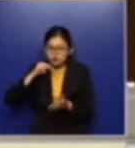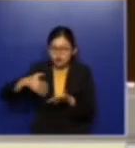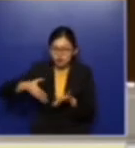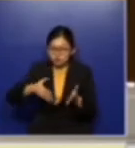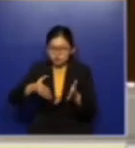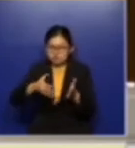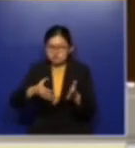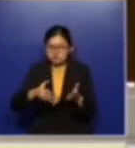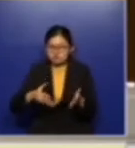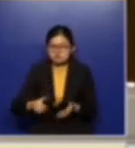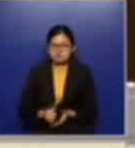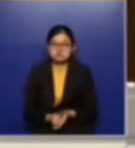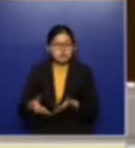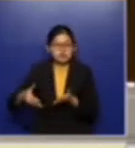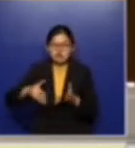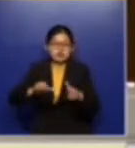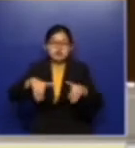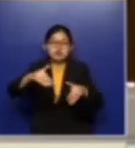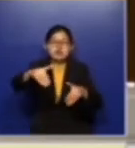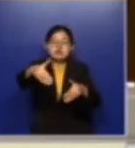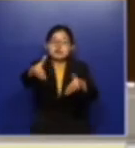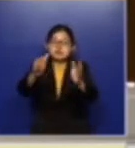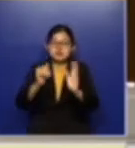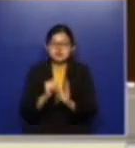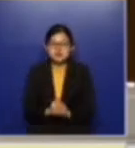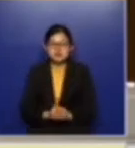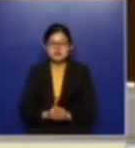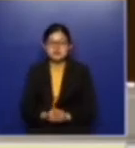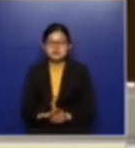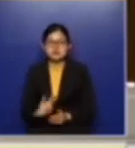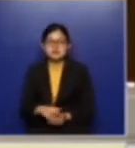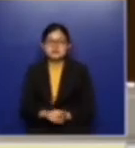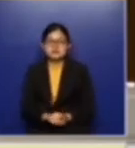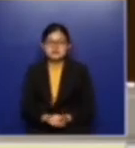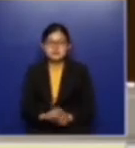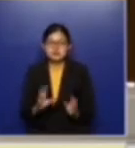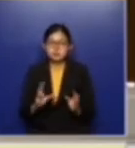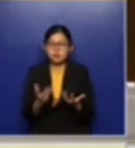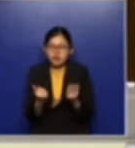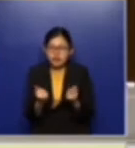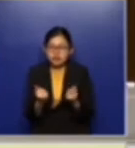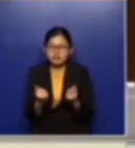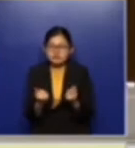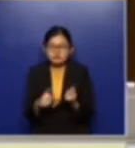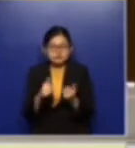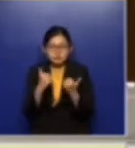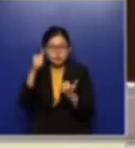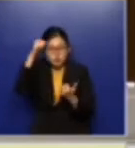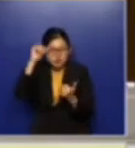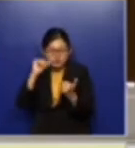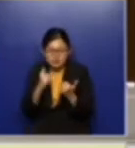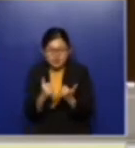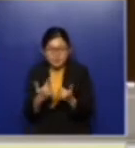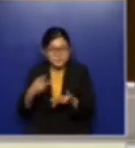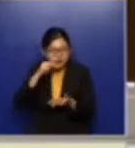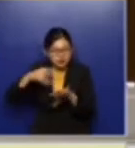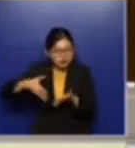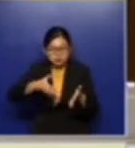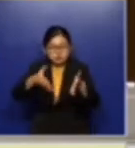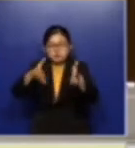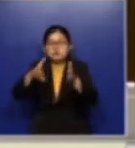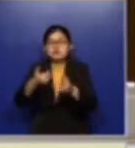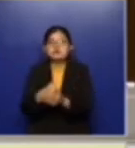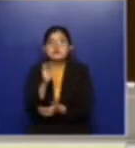นแล้วก็แม่น้ำน้อยของท่านได้2ล้านหมดแล้วทุกวันนี้หมดมาเท่าไหร่หมดจะ